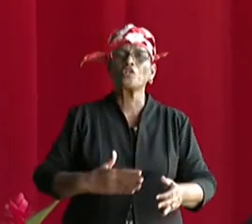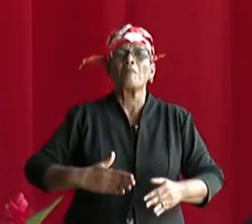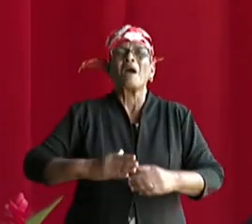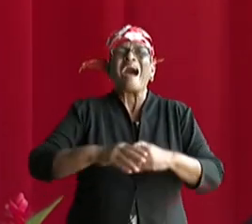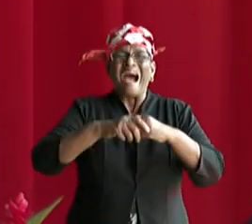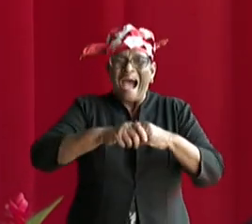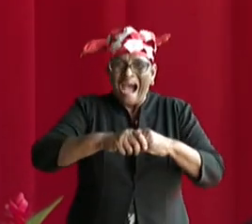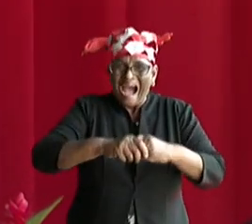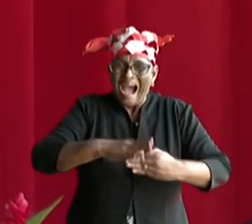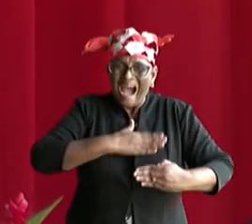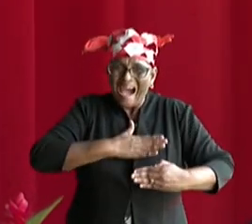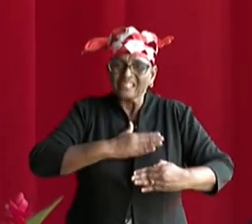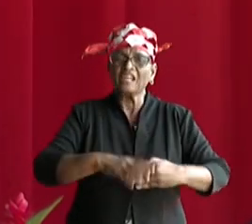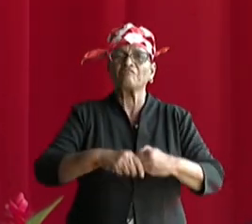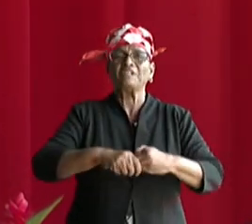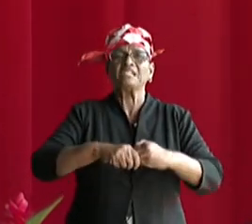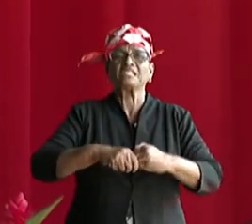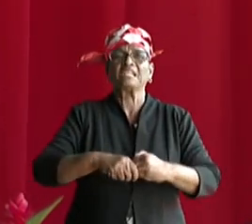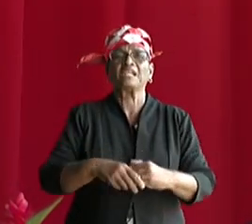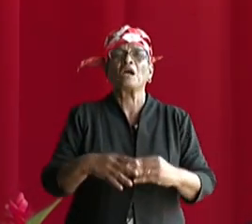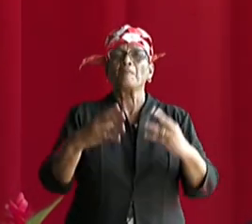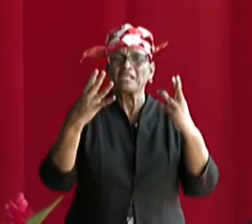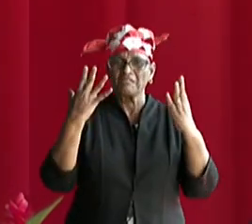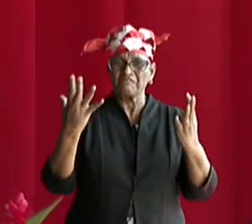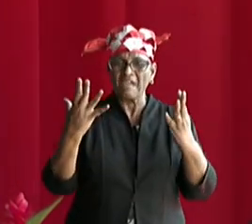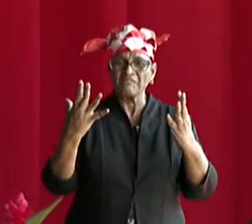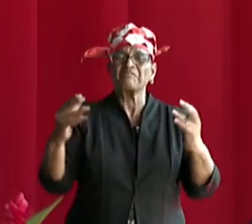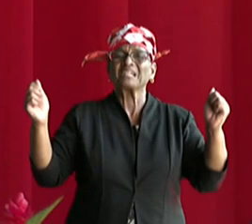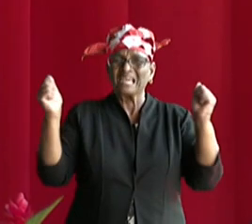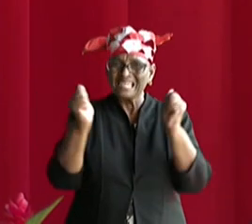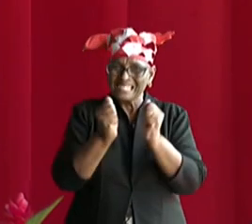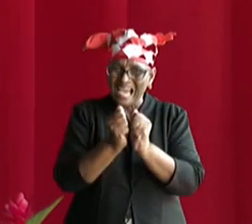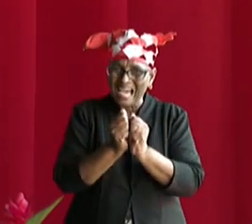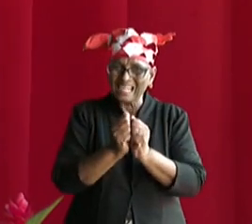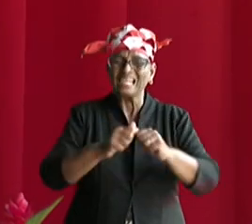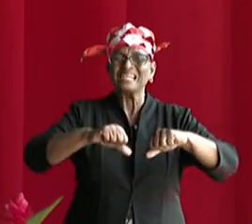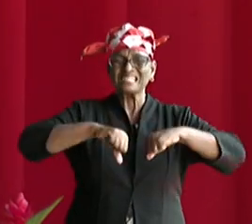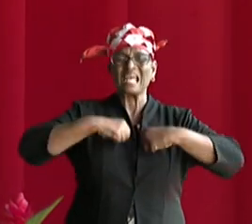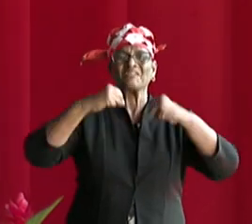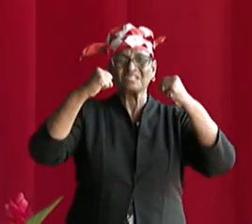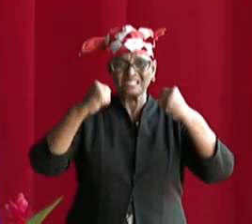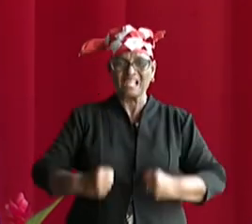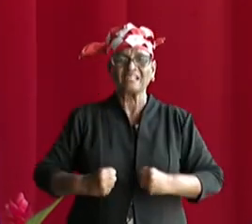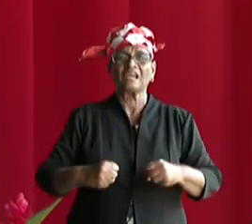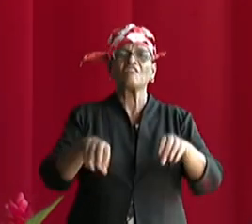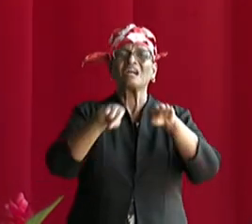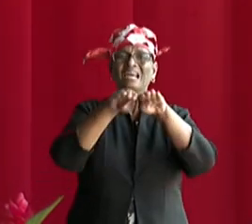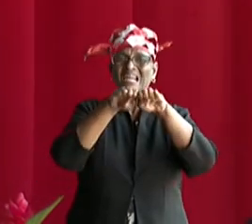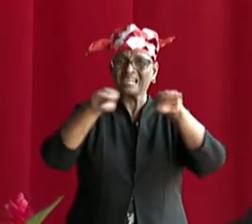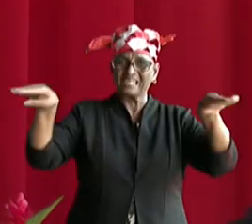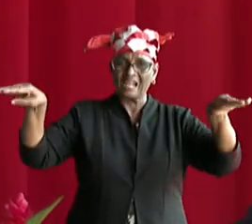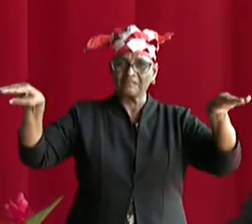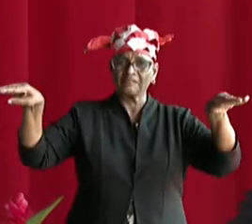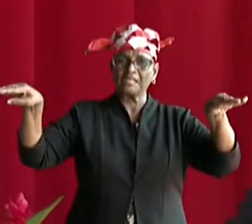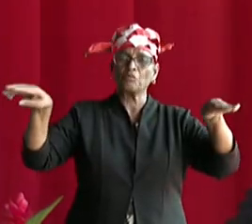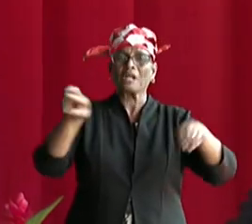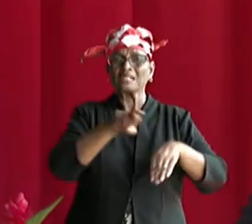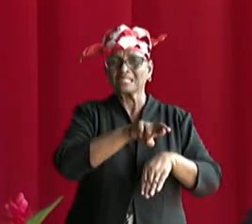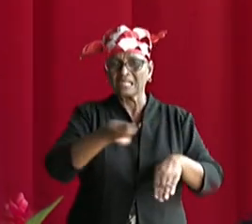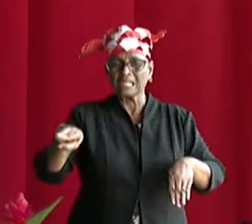45ste jaar verjaardag Sobung Srividensi van de Democratische Republiek Suriname.